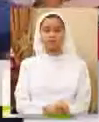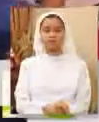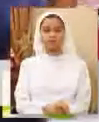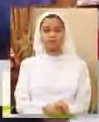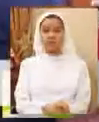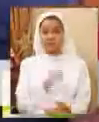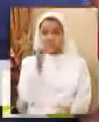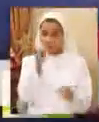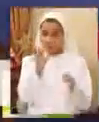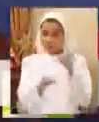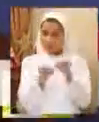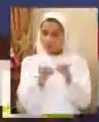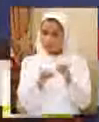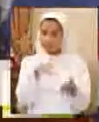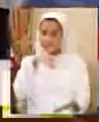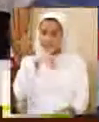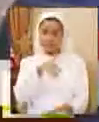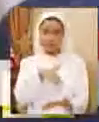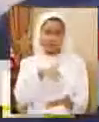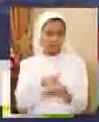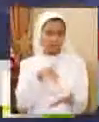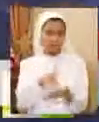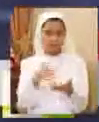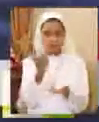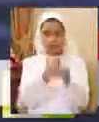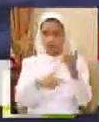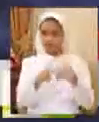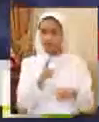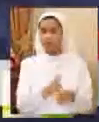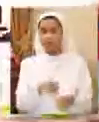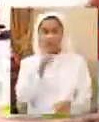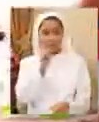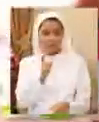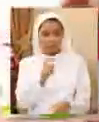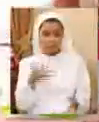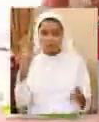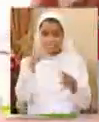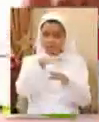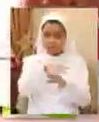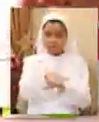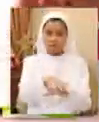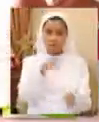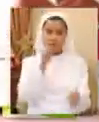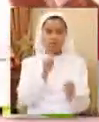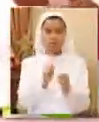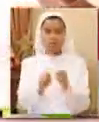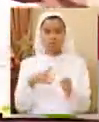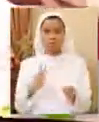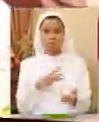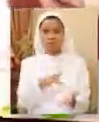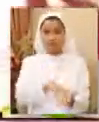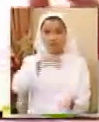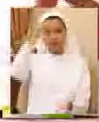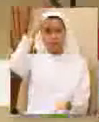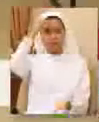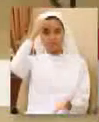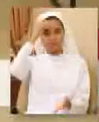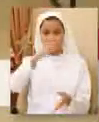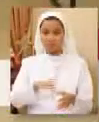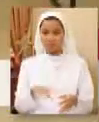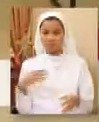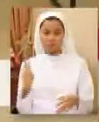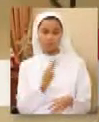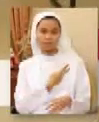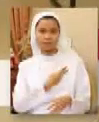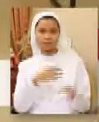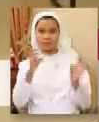di ba? Pag mas madali ka matututo. Immerse ka. Immerse ka sa kanila. Sila eh. Pero kami, wala naman talaga kaming formal na